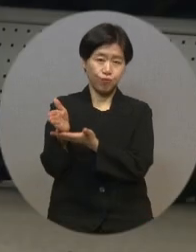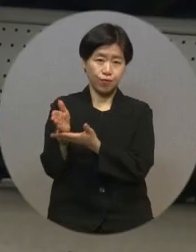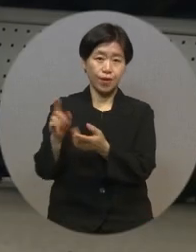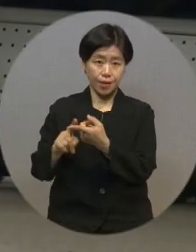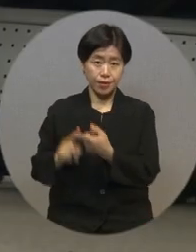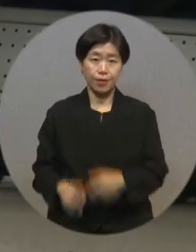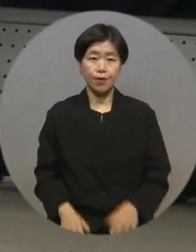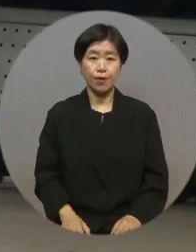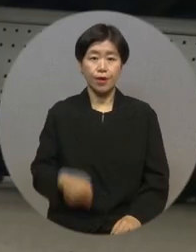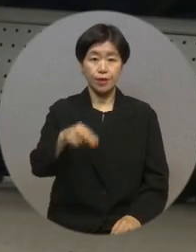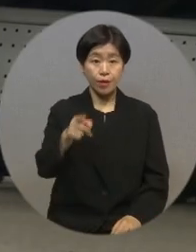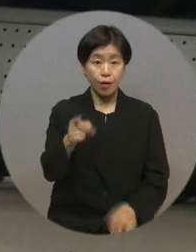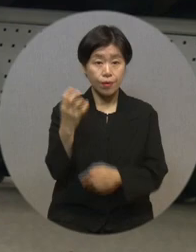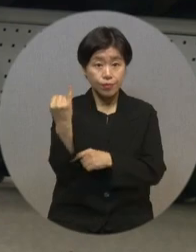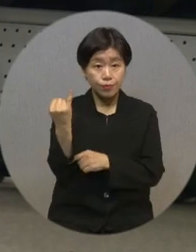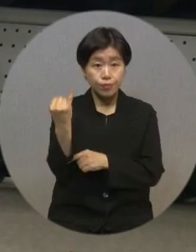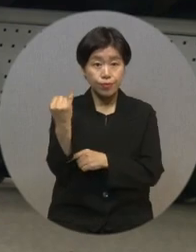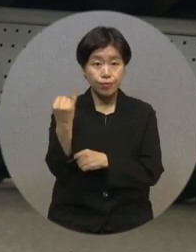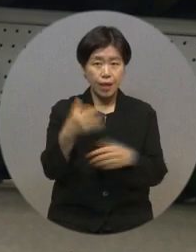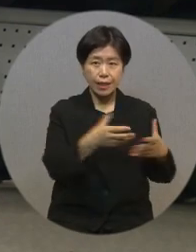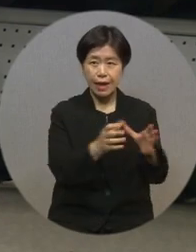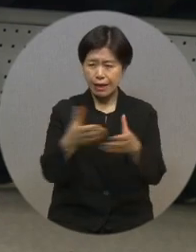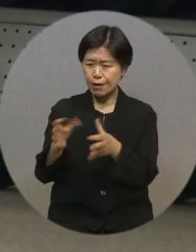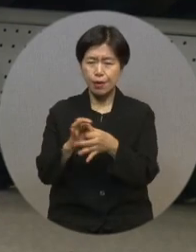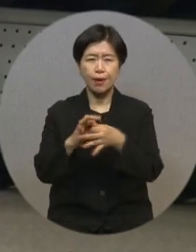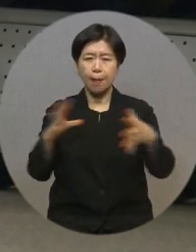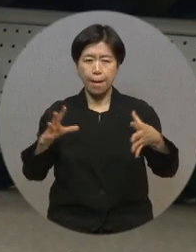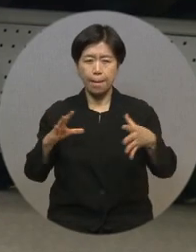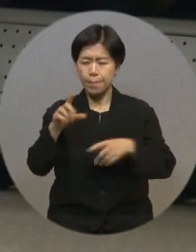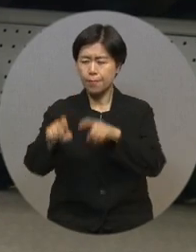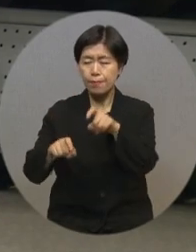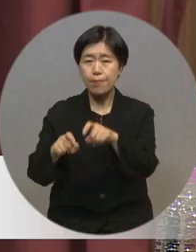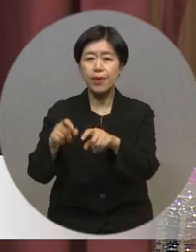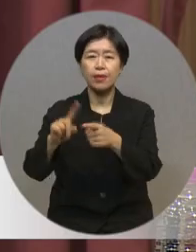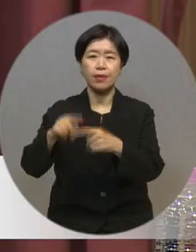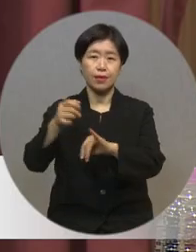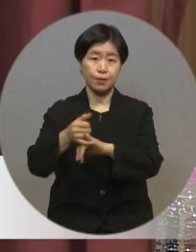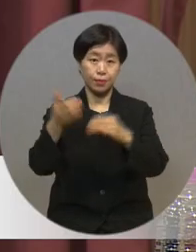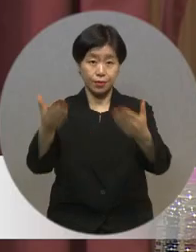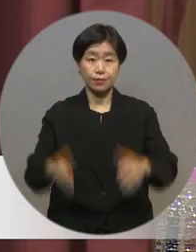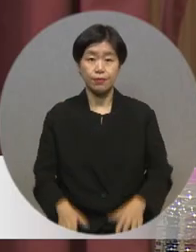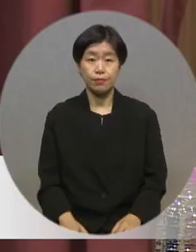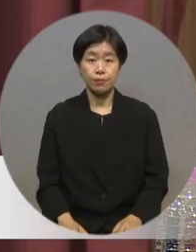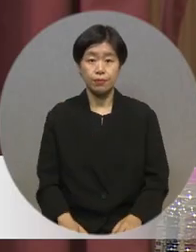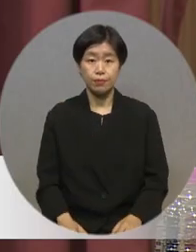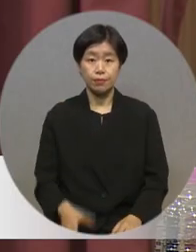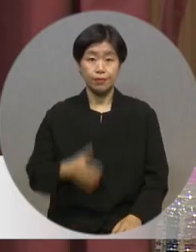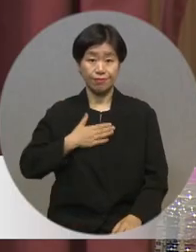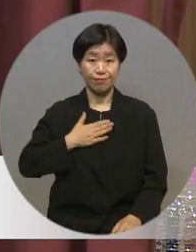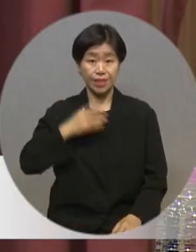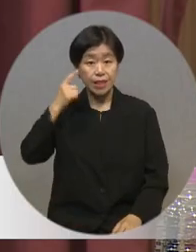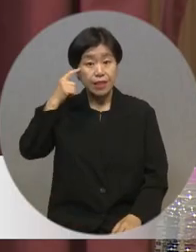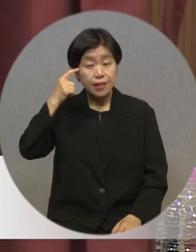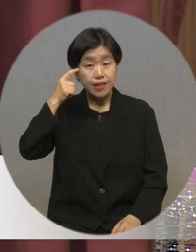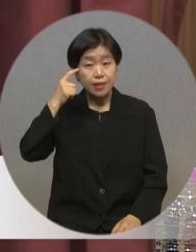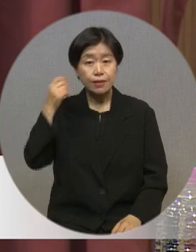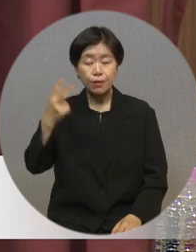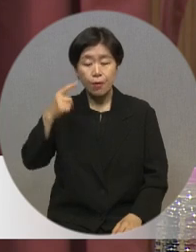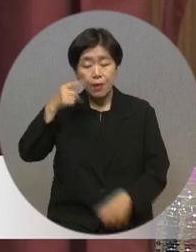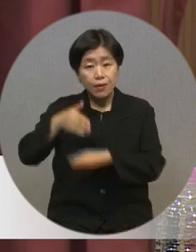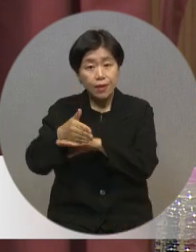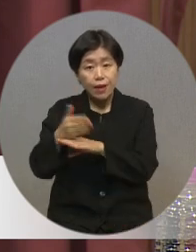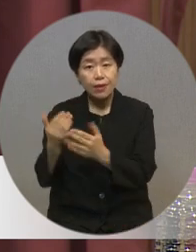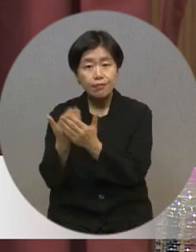서미화 당선인은 당을 넘어선 화합을 약속하기도 했습니다. 아무래도 제가 인지 분야나 발달장애